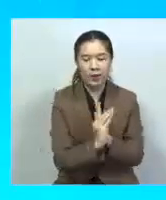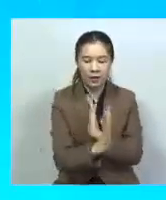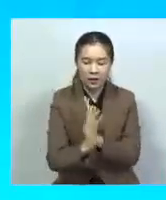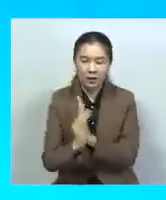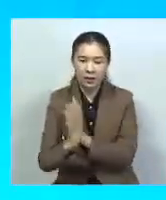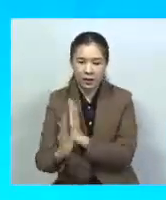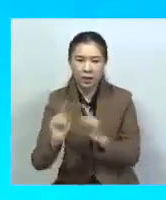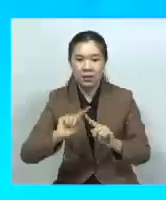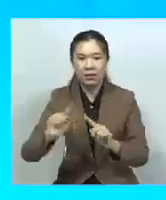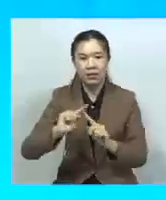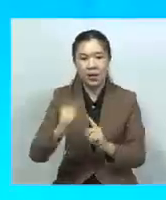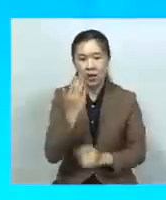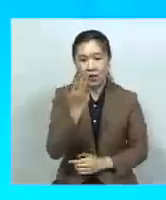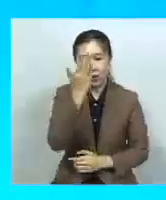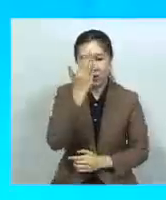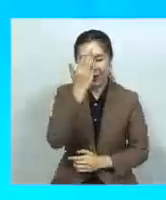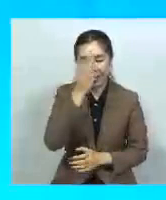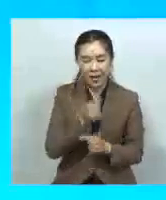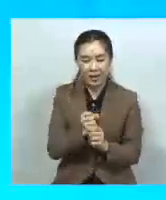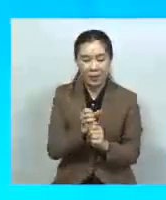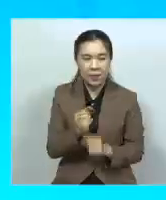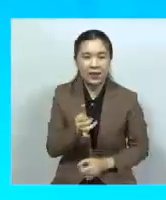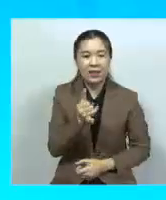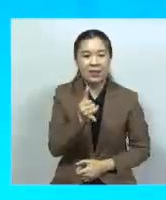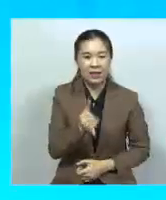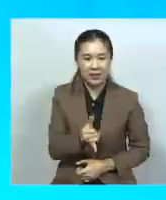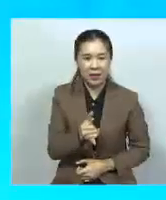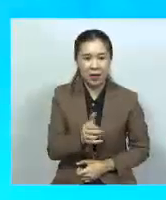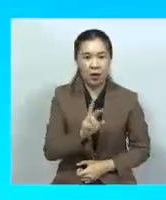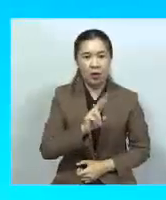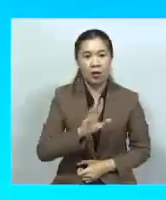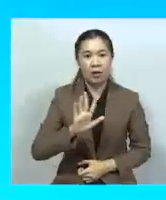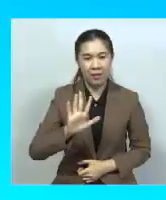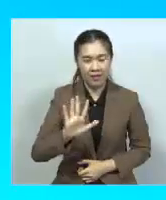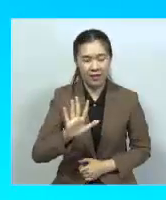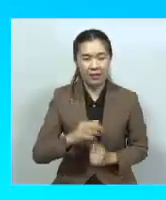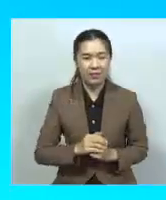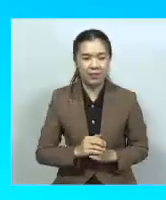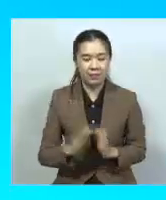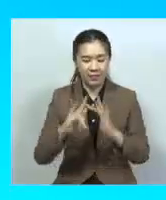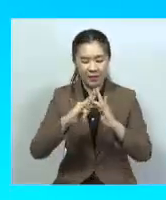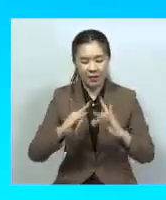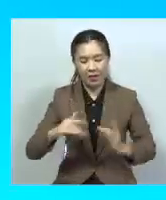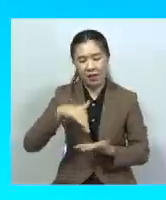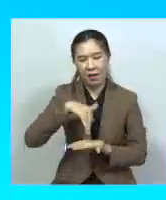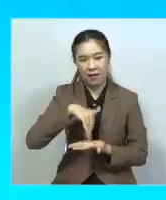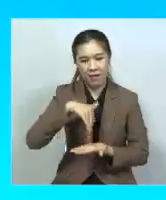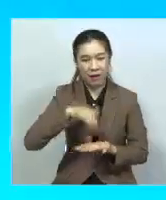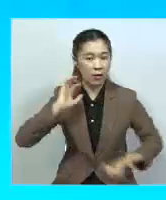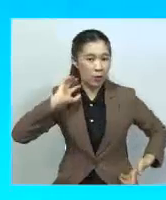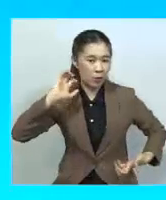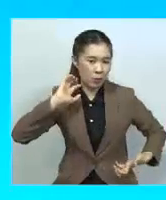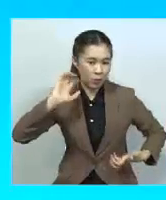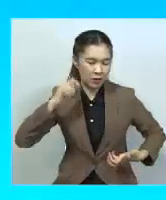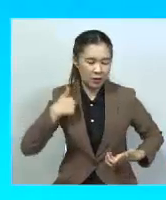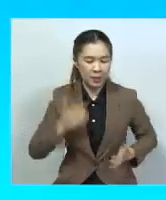าร์ทบริเวณด้านหน้าพระบรมราชานุสาวรีย์พระบาทสมเด็จพระจุลจอมเกล้าเจ้าอยู่หัวศาลากลางจังหวัดลพบุรีแล้วก็ไปต